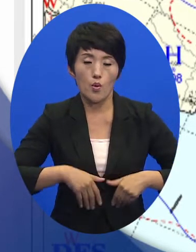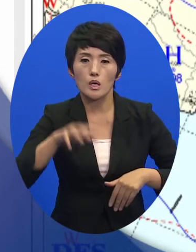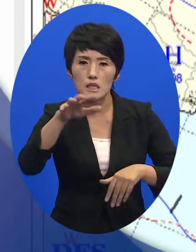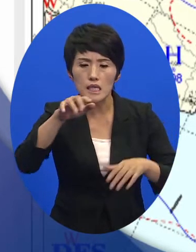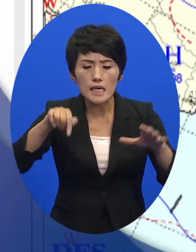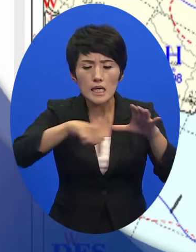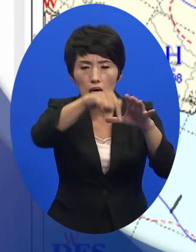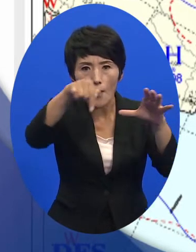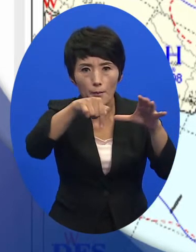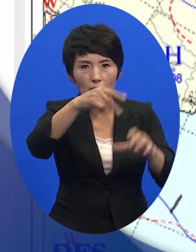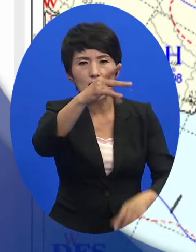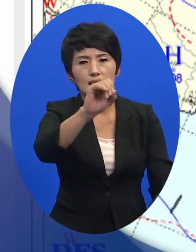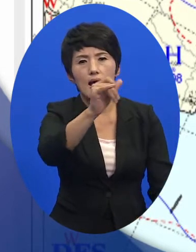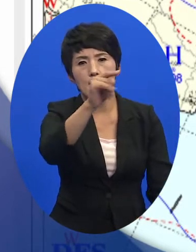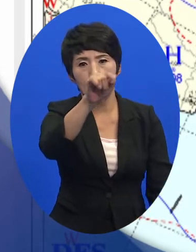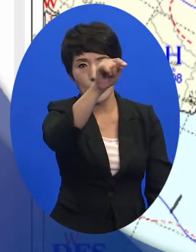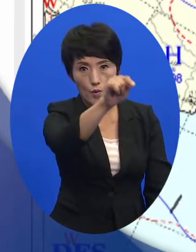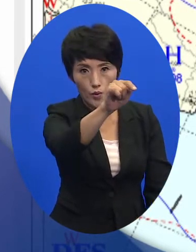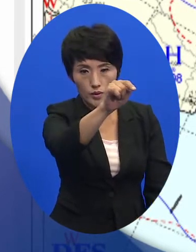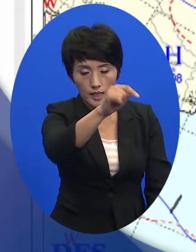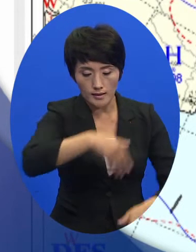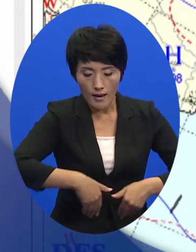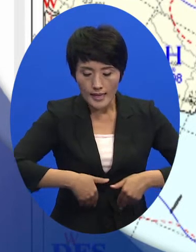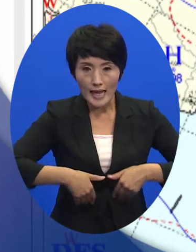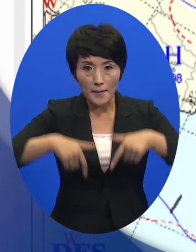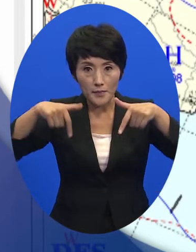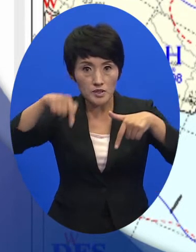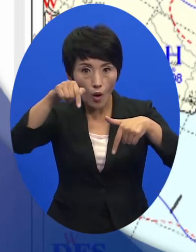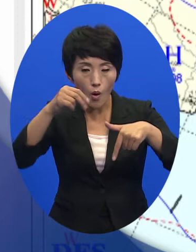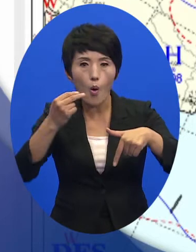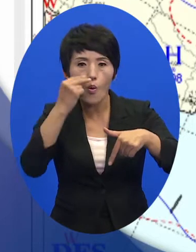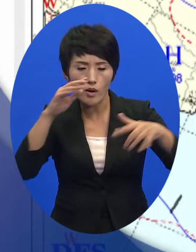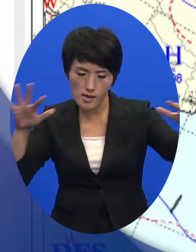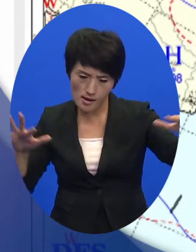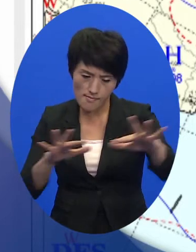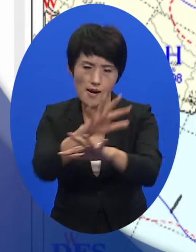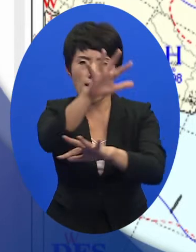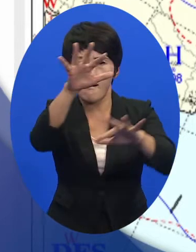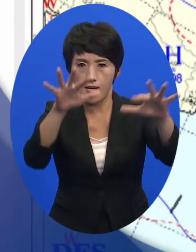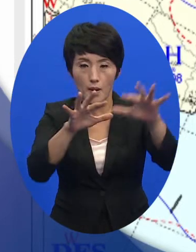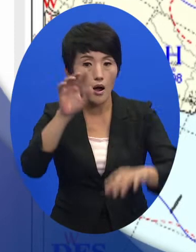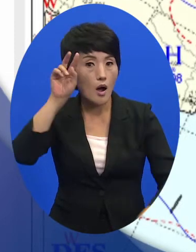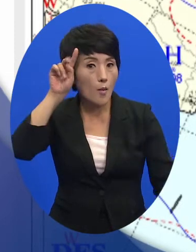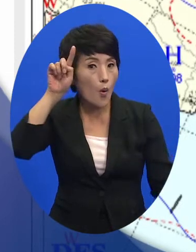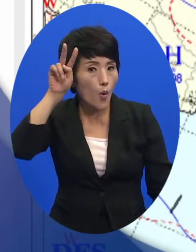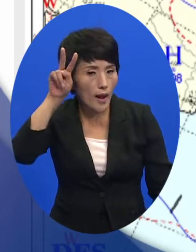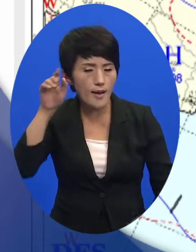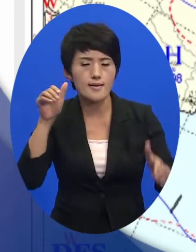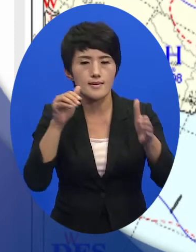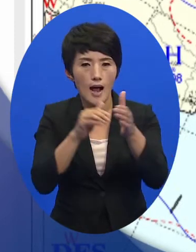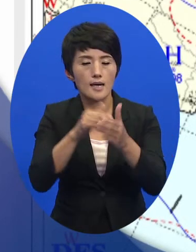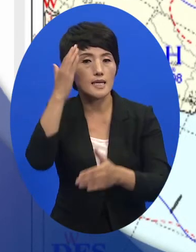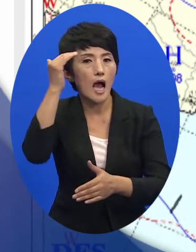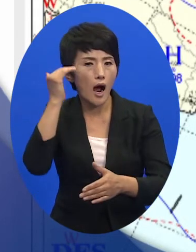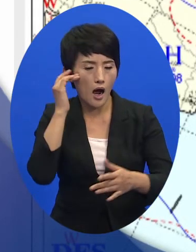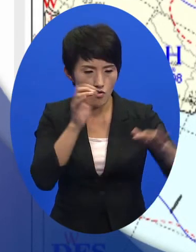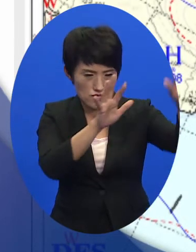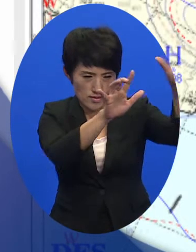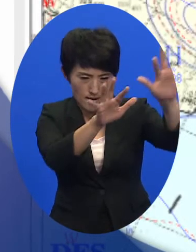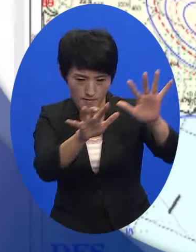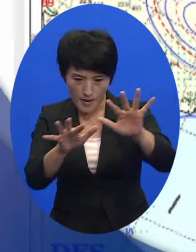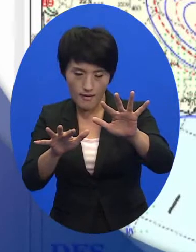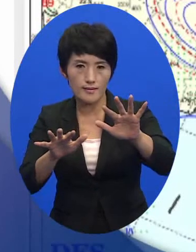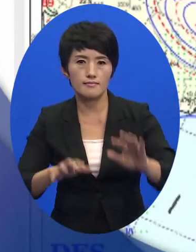상해 부분으로부터 남 서류가 강하게 유입되면서 모레까지 우리나라에 영향을 주겠습니다